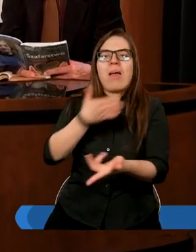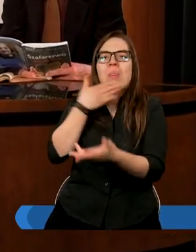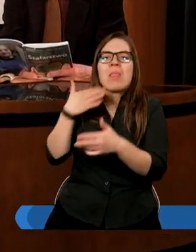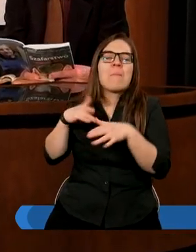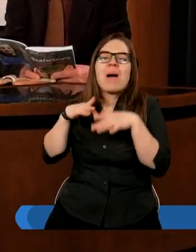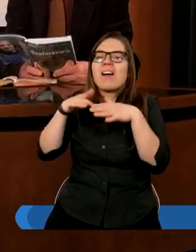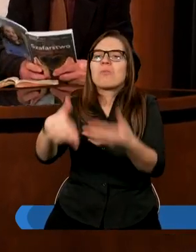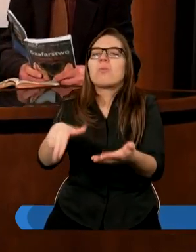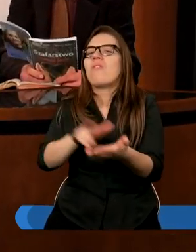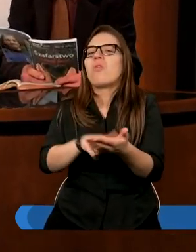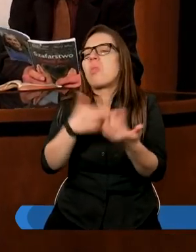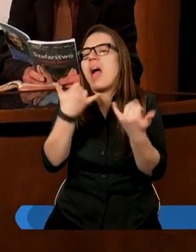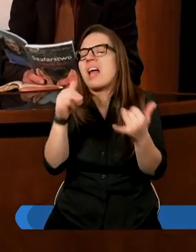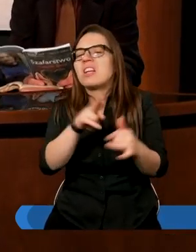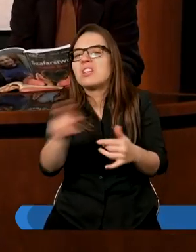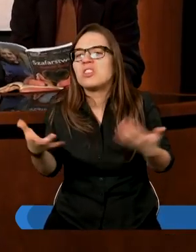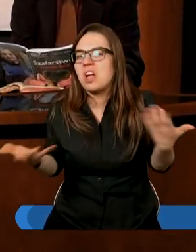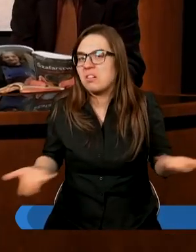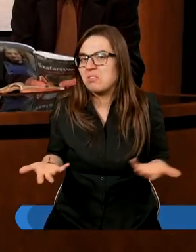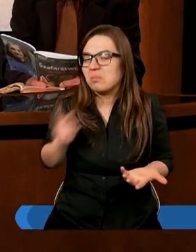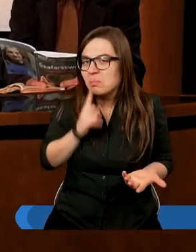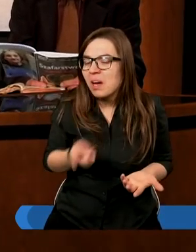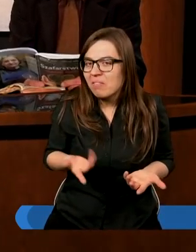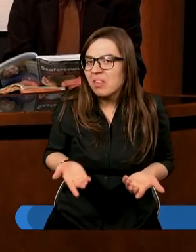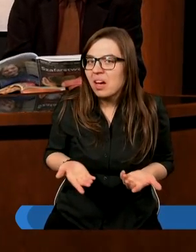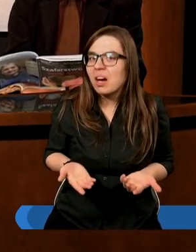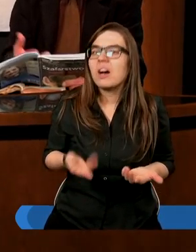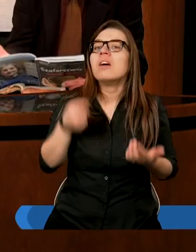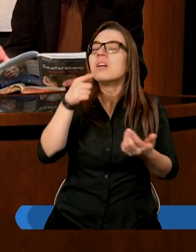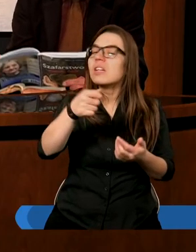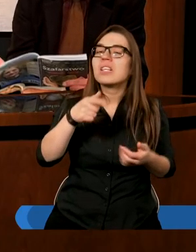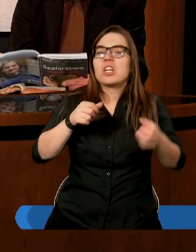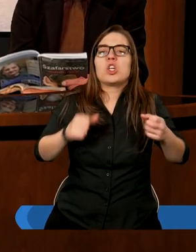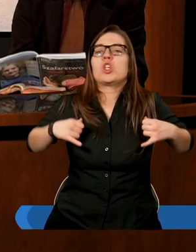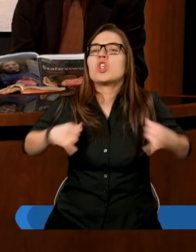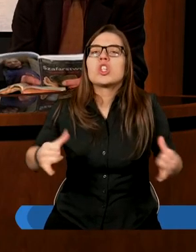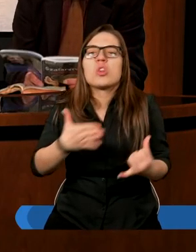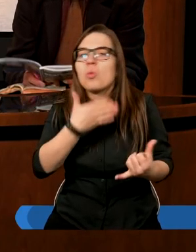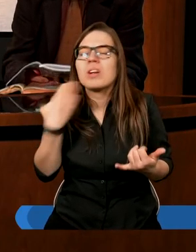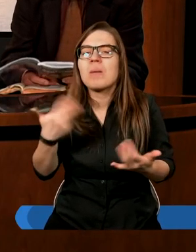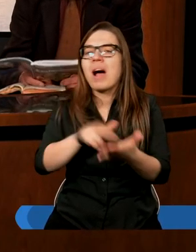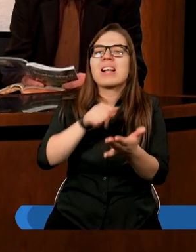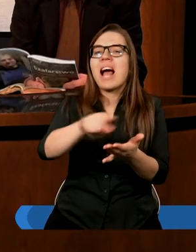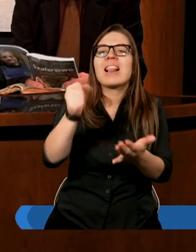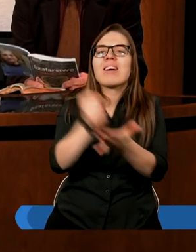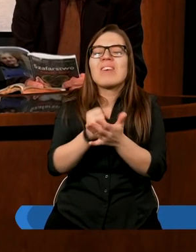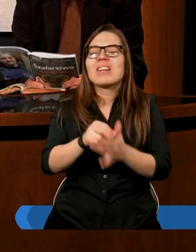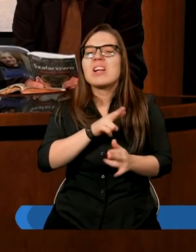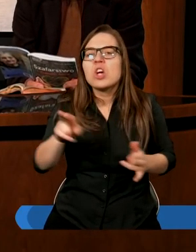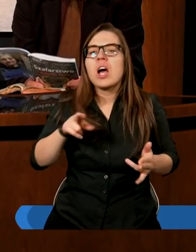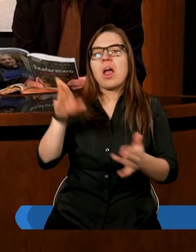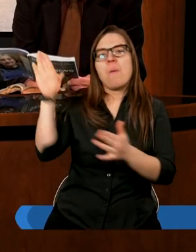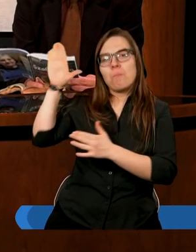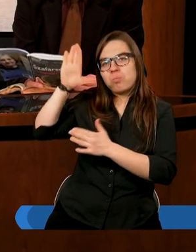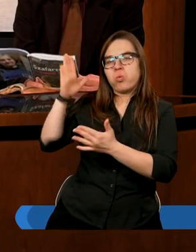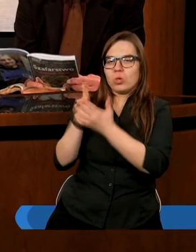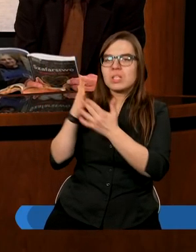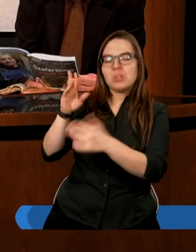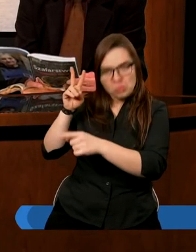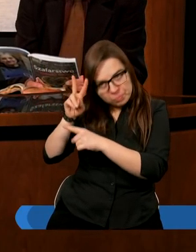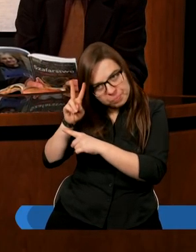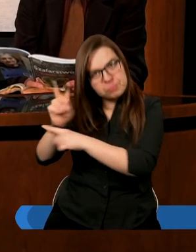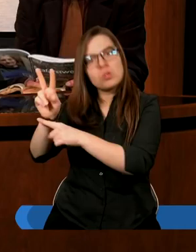siły, ani możliwości, aby to zrealizować, no Pan tak każe i ja chcę Mu w tym